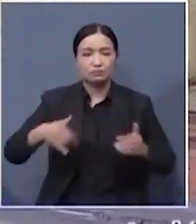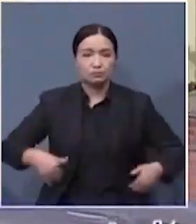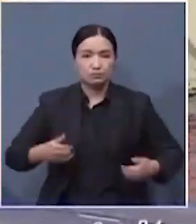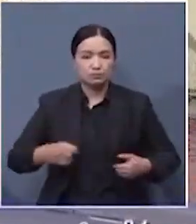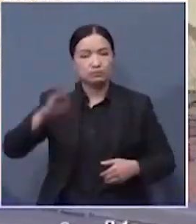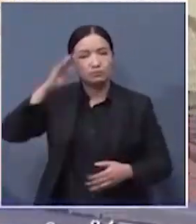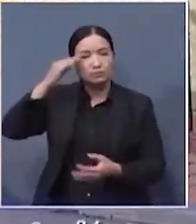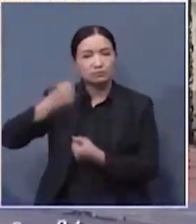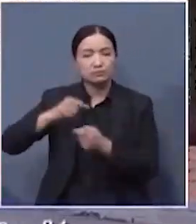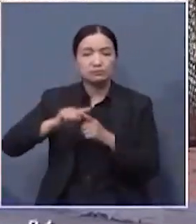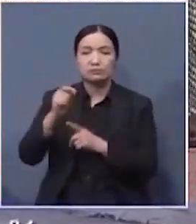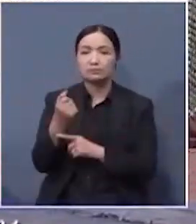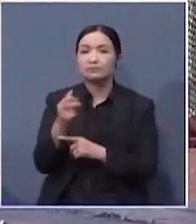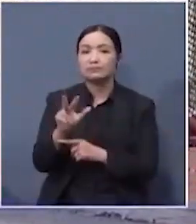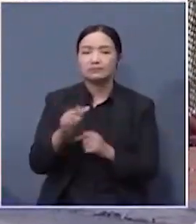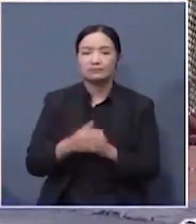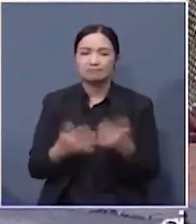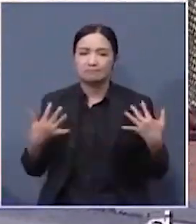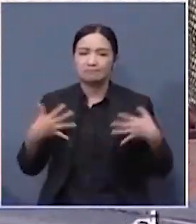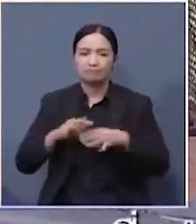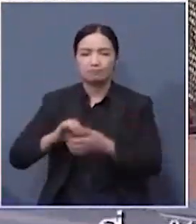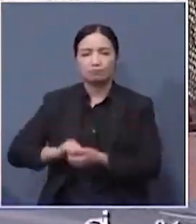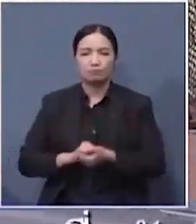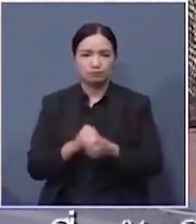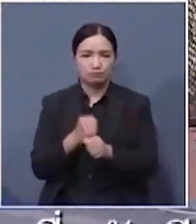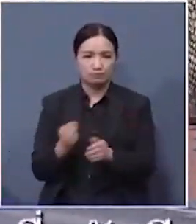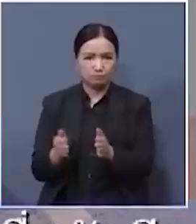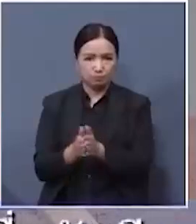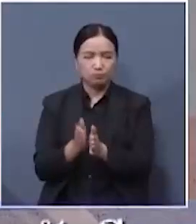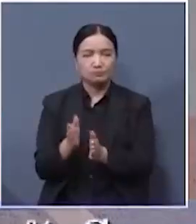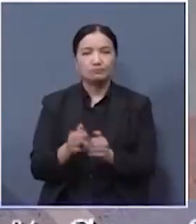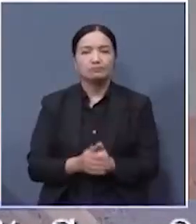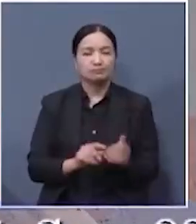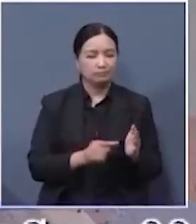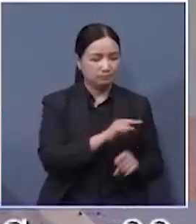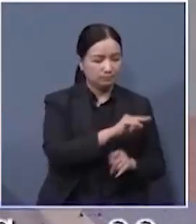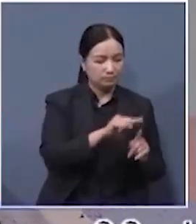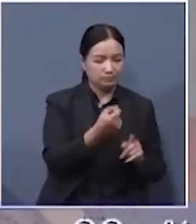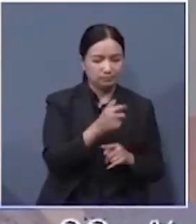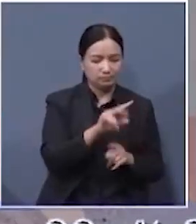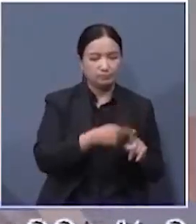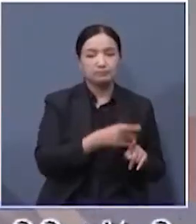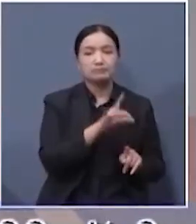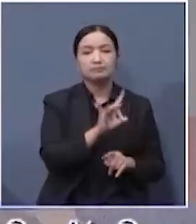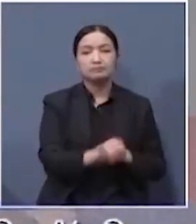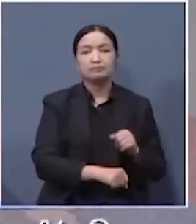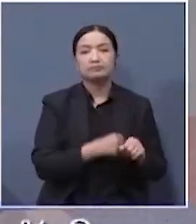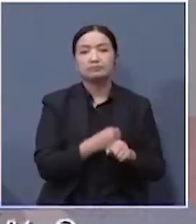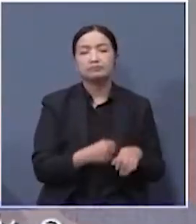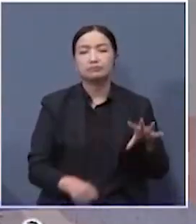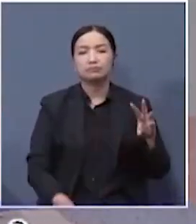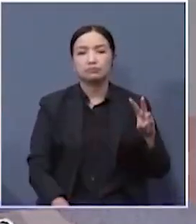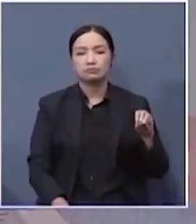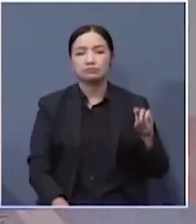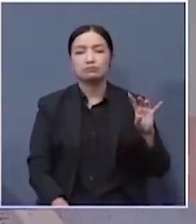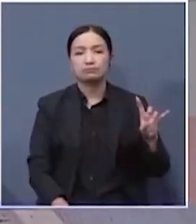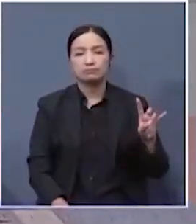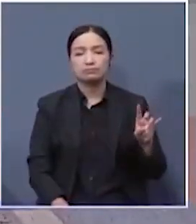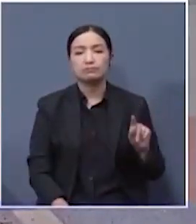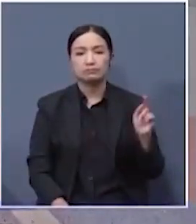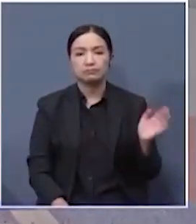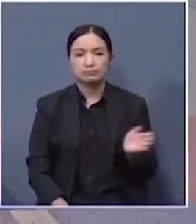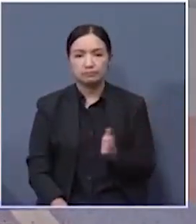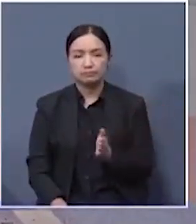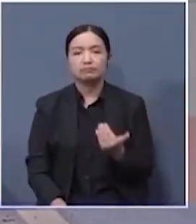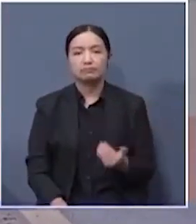ลจากมณฑลทหารบกที่13บูรณาการการทำงานร่วมกันมาตั้งแต่วันที่13สิงหาคม2567ที่ผ่านมา